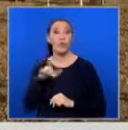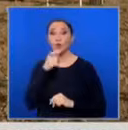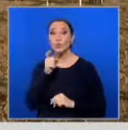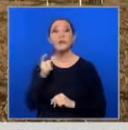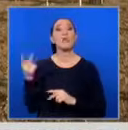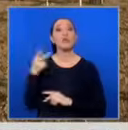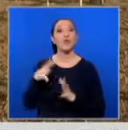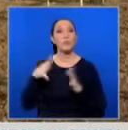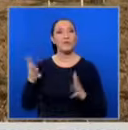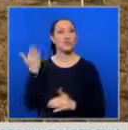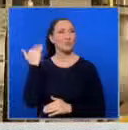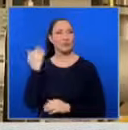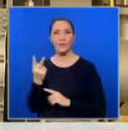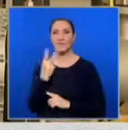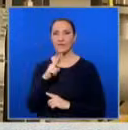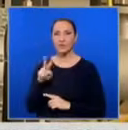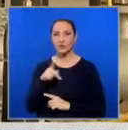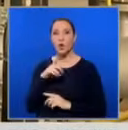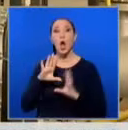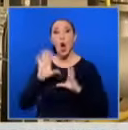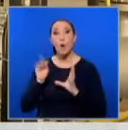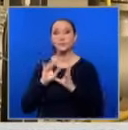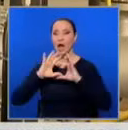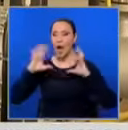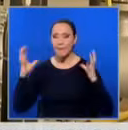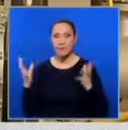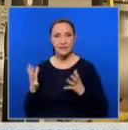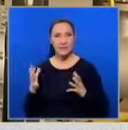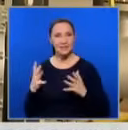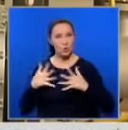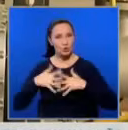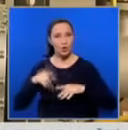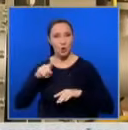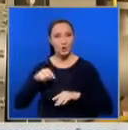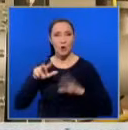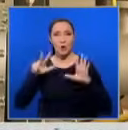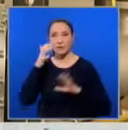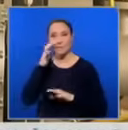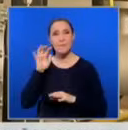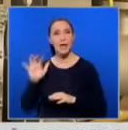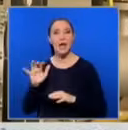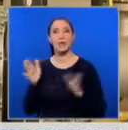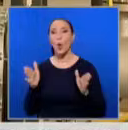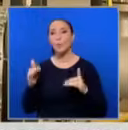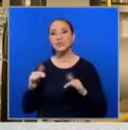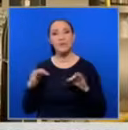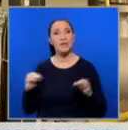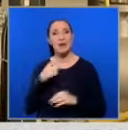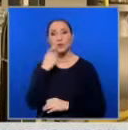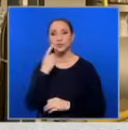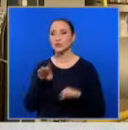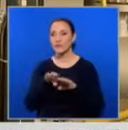от миналата 2022. Общия капацитет на съоръжението е 1,8 милиарда кубични метра годишно. За